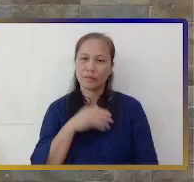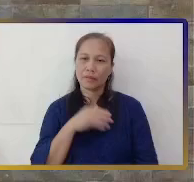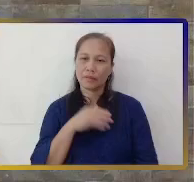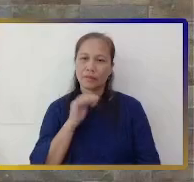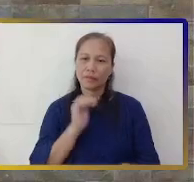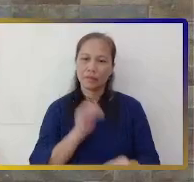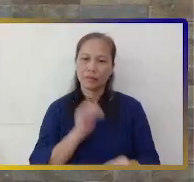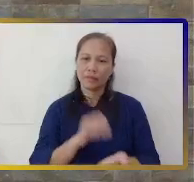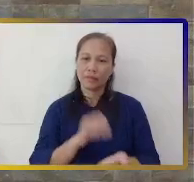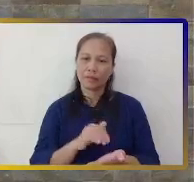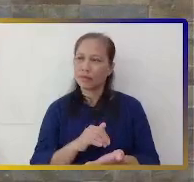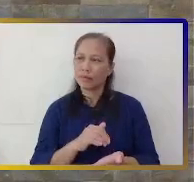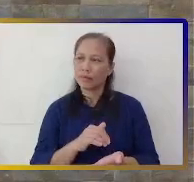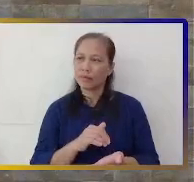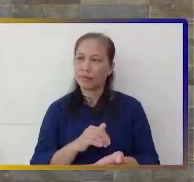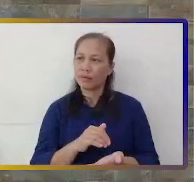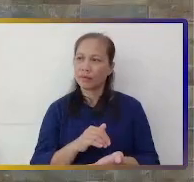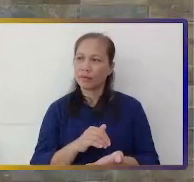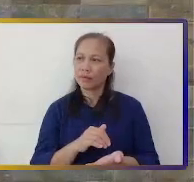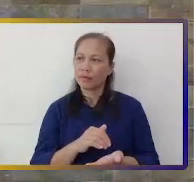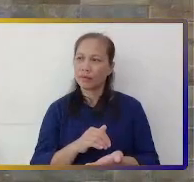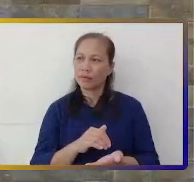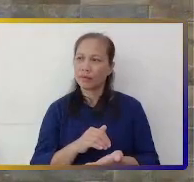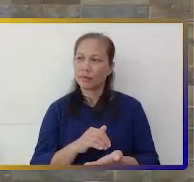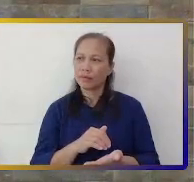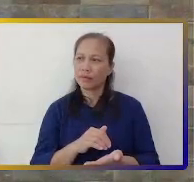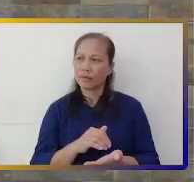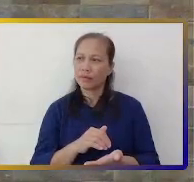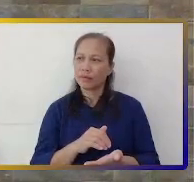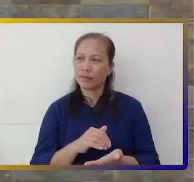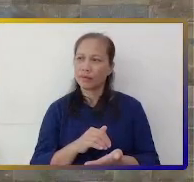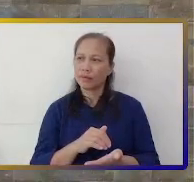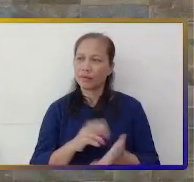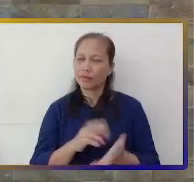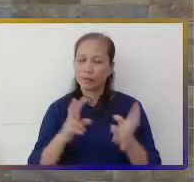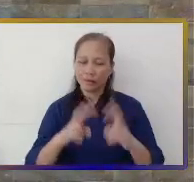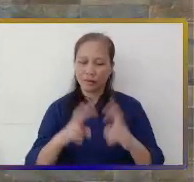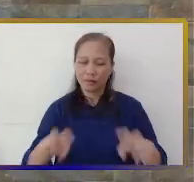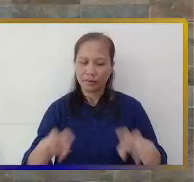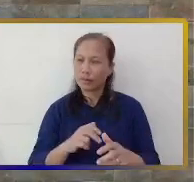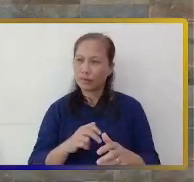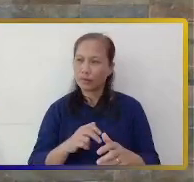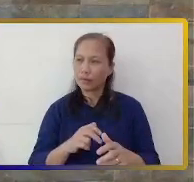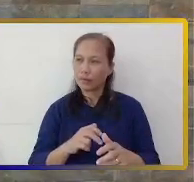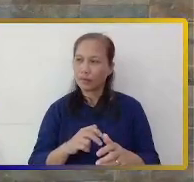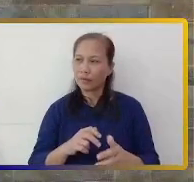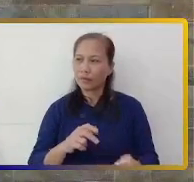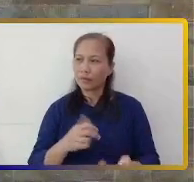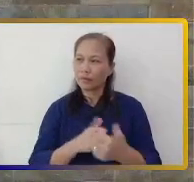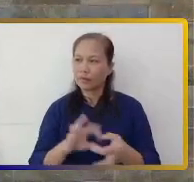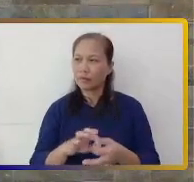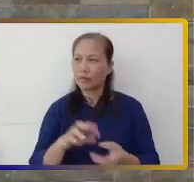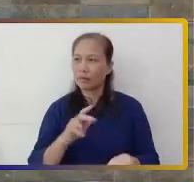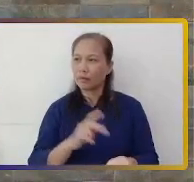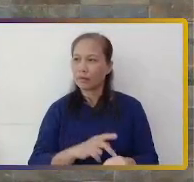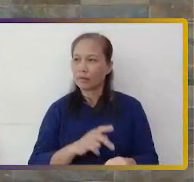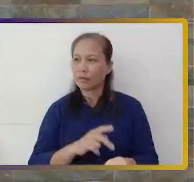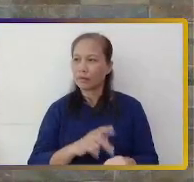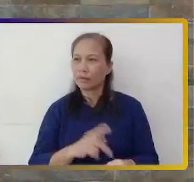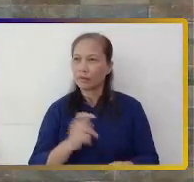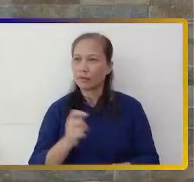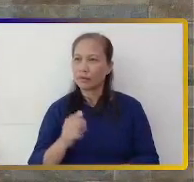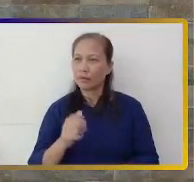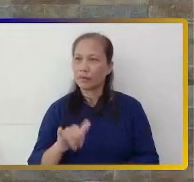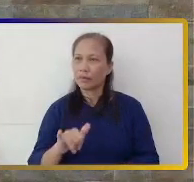pinaka trace sa mga Poli dahil yun po yung pinakamatibay na ebidensya again kinilala na po sila as the small